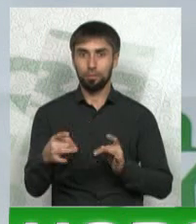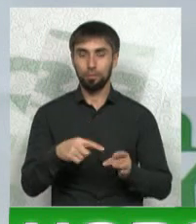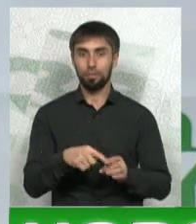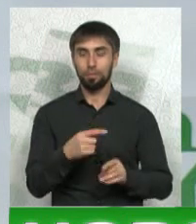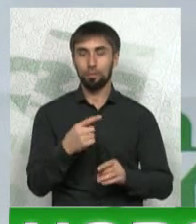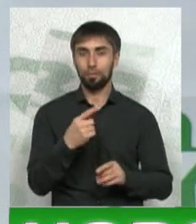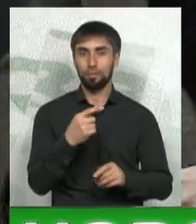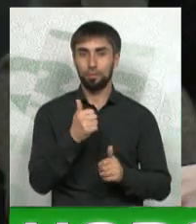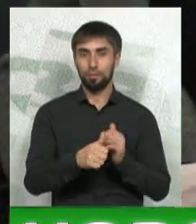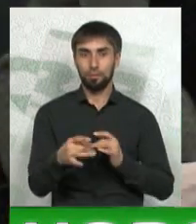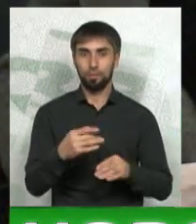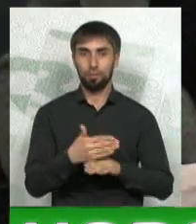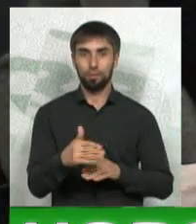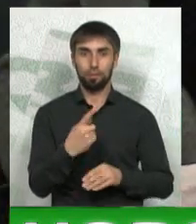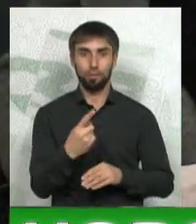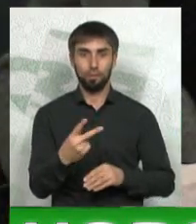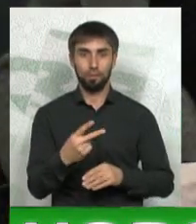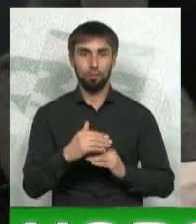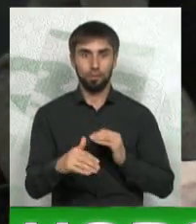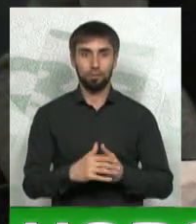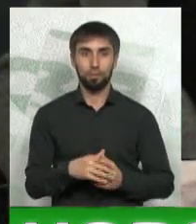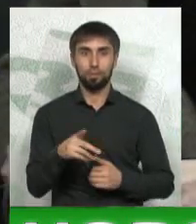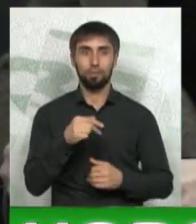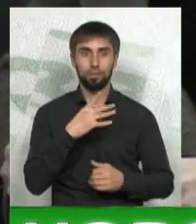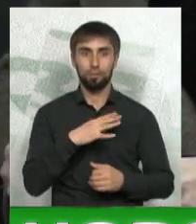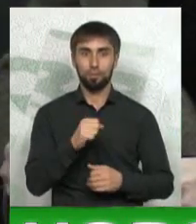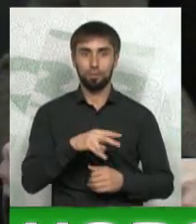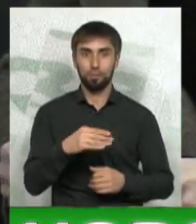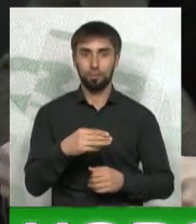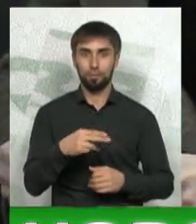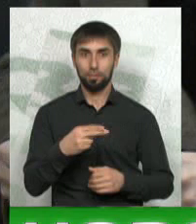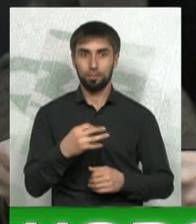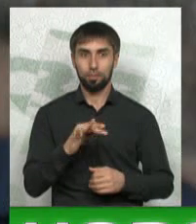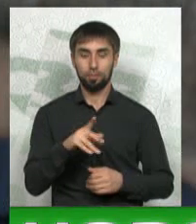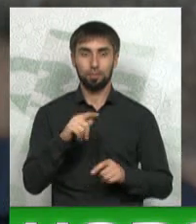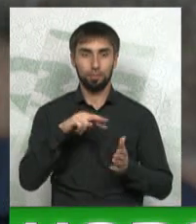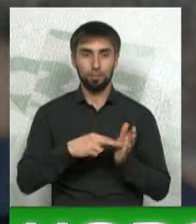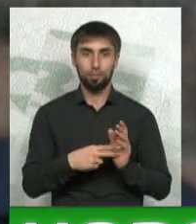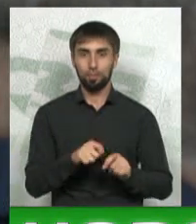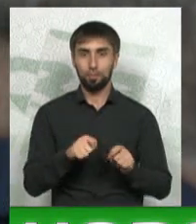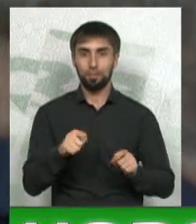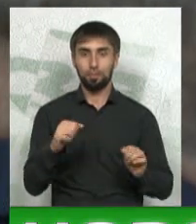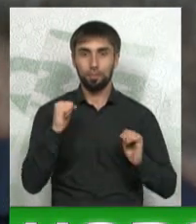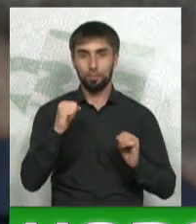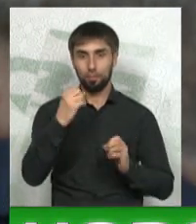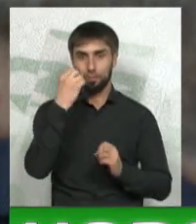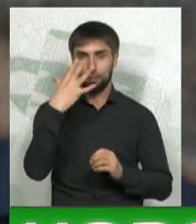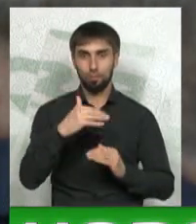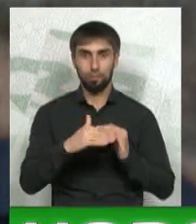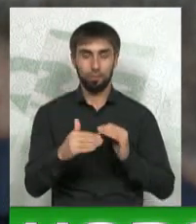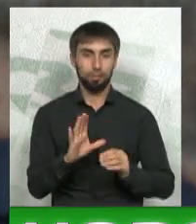две площадки таких. В рамках этой программы, как заверил Али Дашхаклоев, запланировано создание спортивных умных площадок